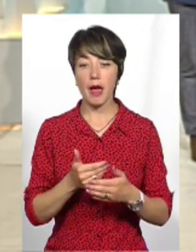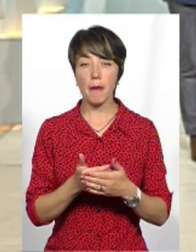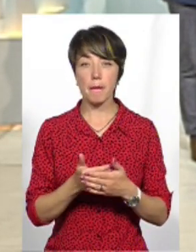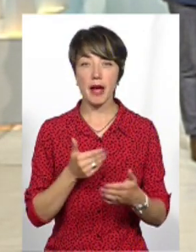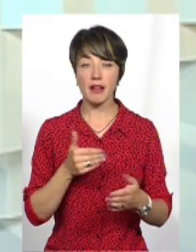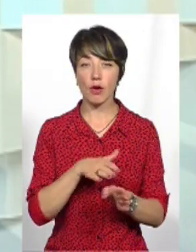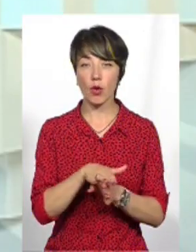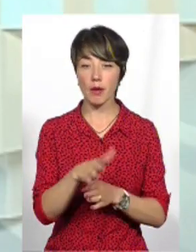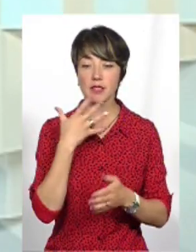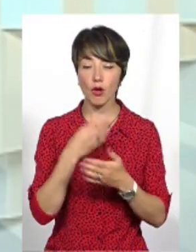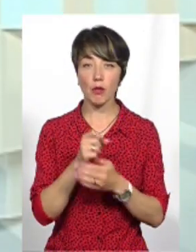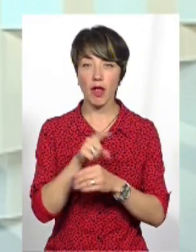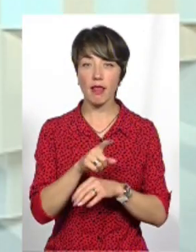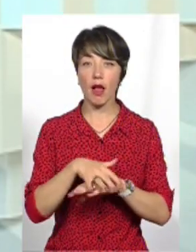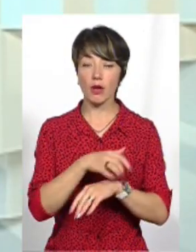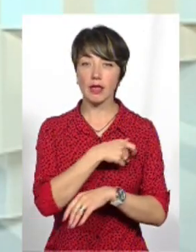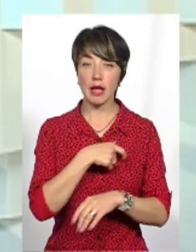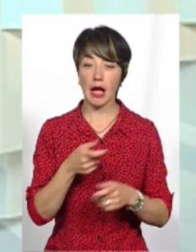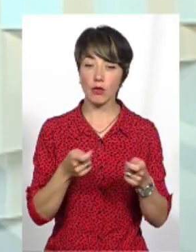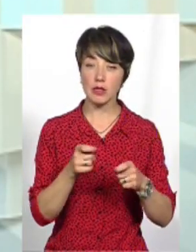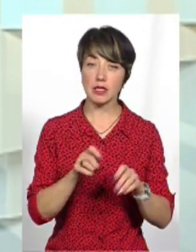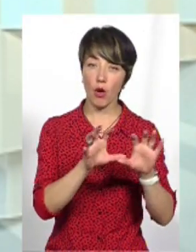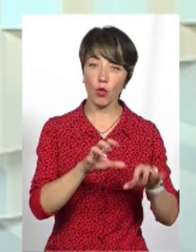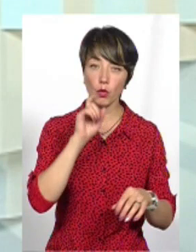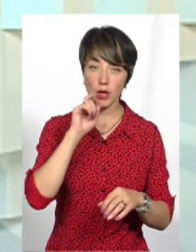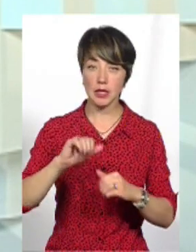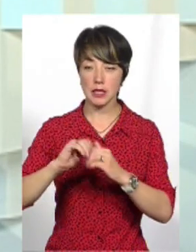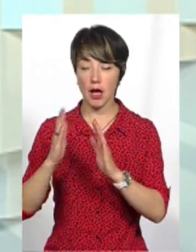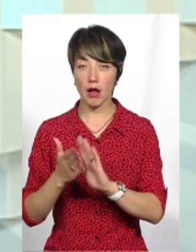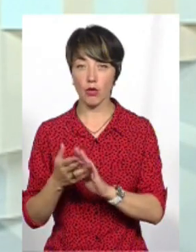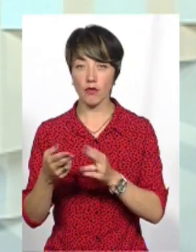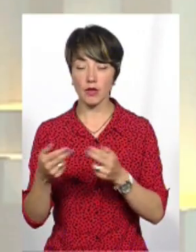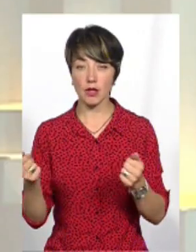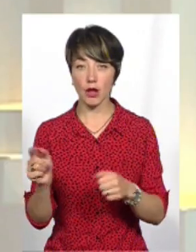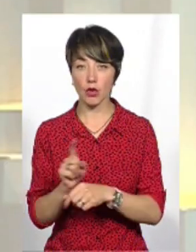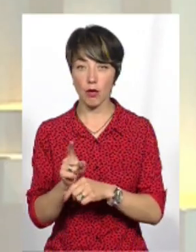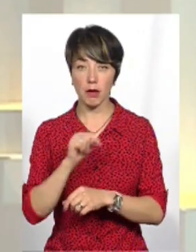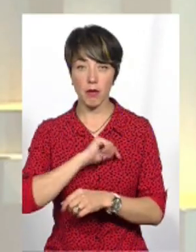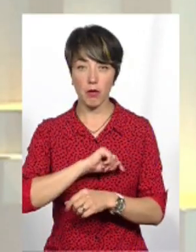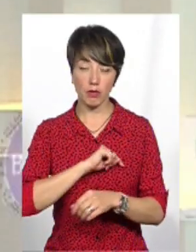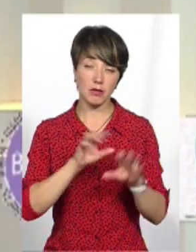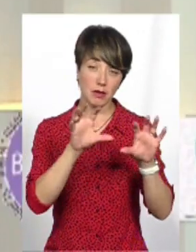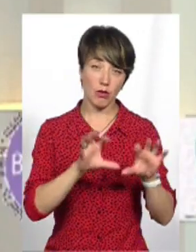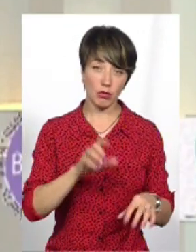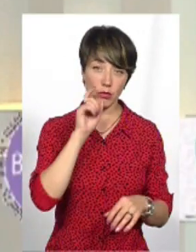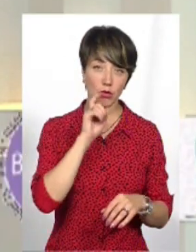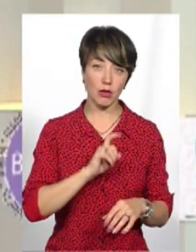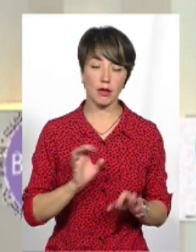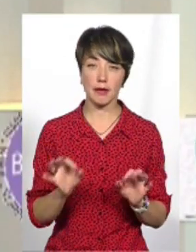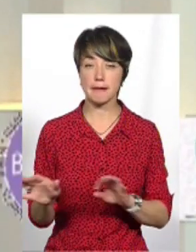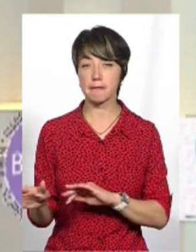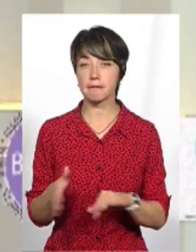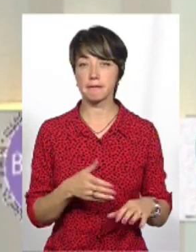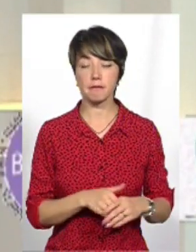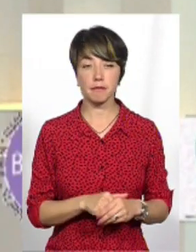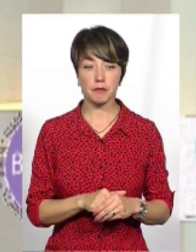своїх повноважень народний депутат керується законами України чи загально визнаними нормами моралі? Законом і моралі.